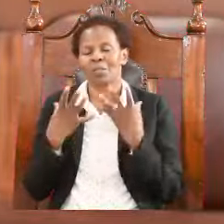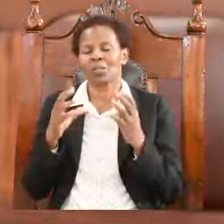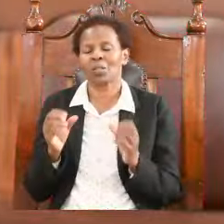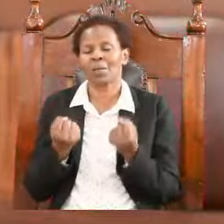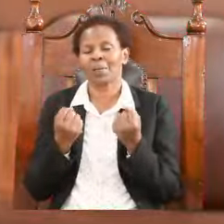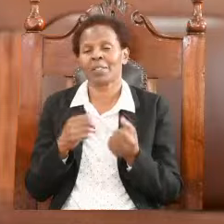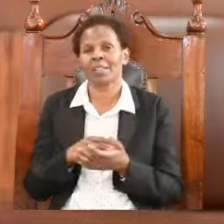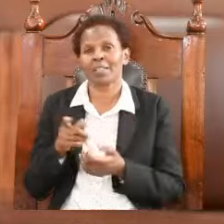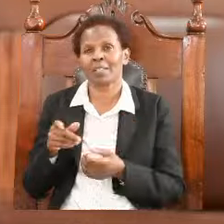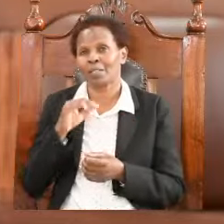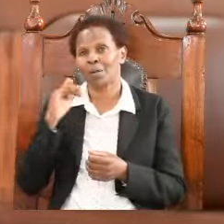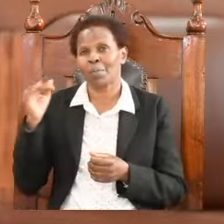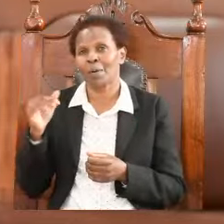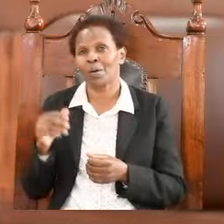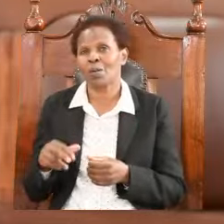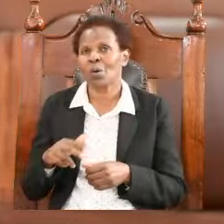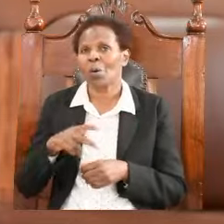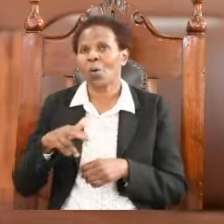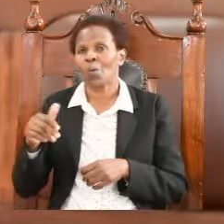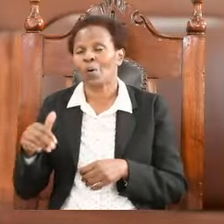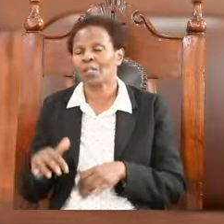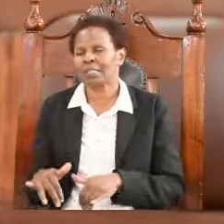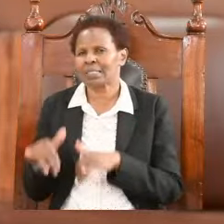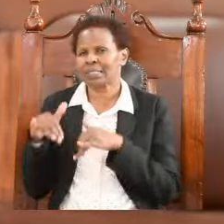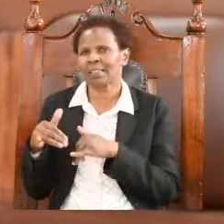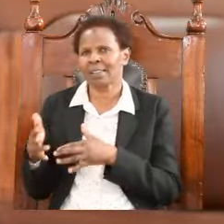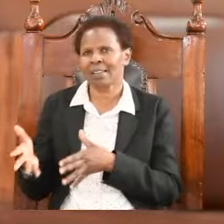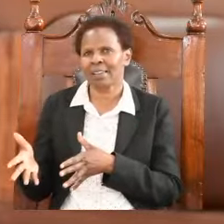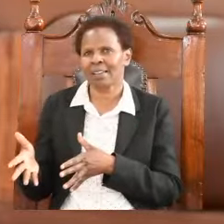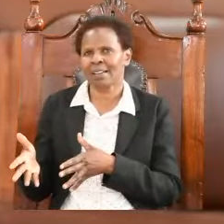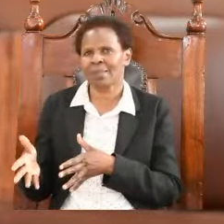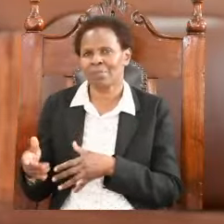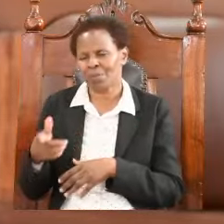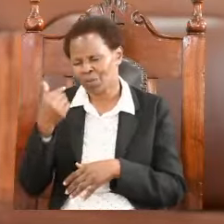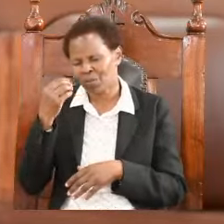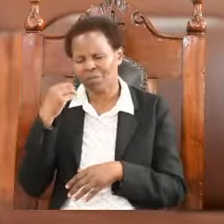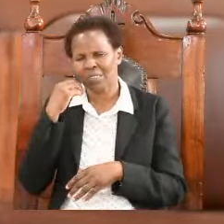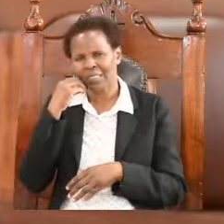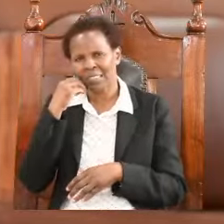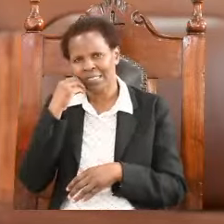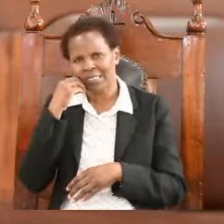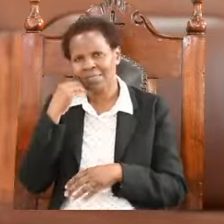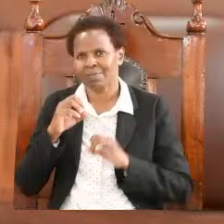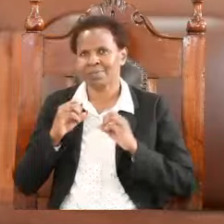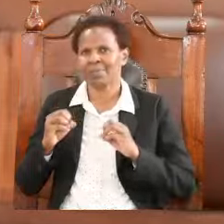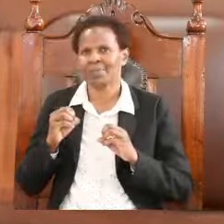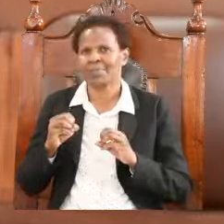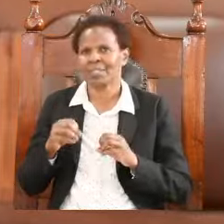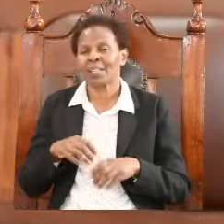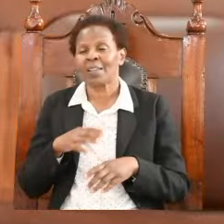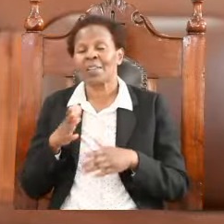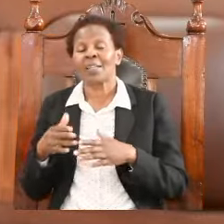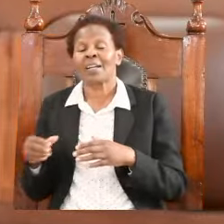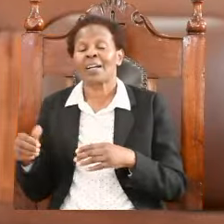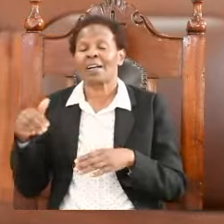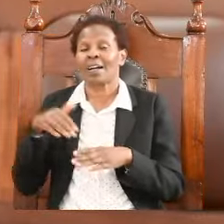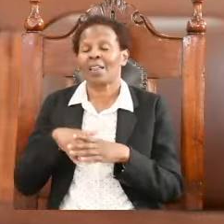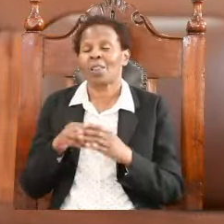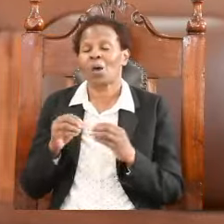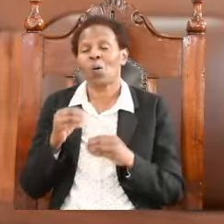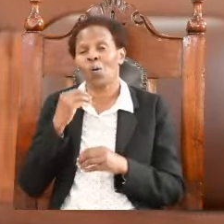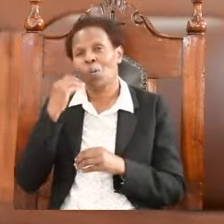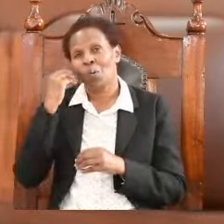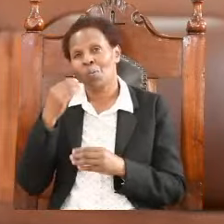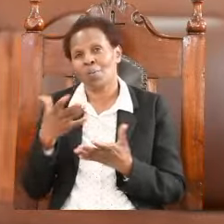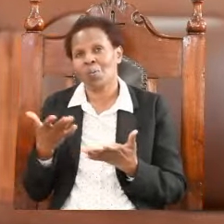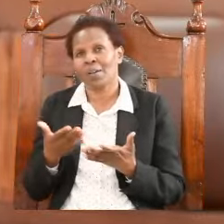akihota kumagara agitiga gutura hau ni tondu wa murimu aingira kundu kungi ta mucii wa Jairus kuria kwari na